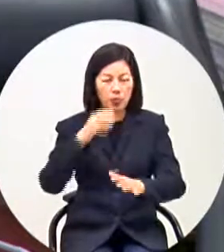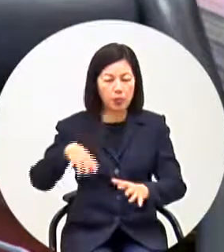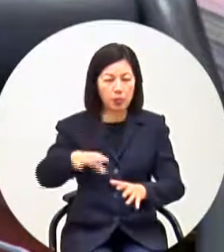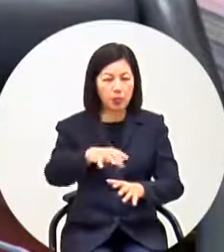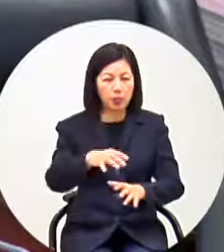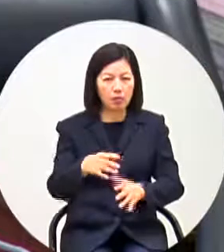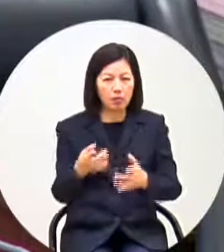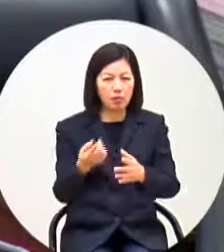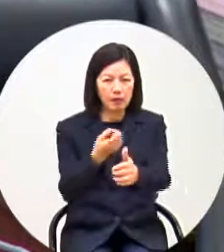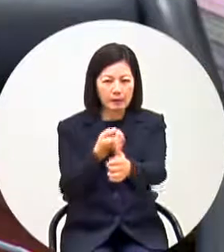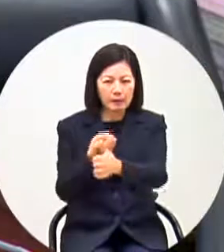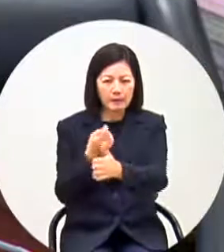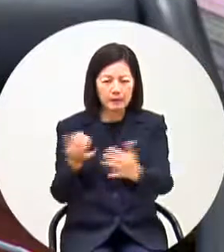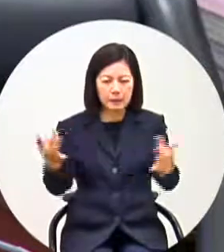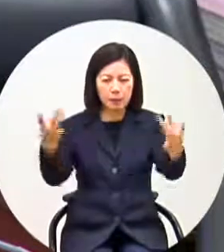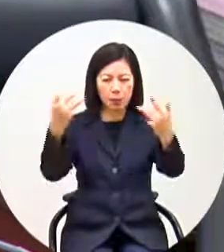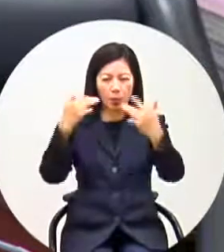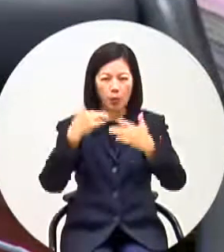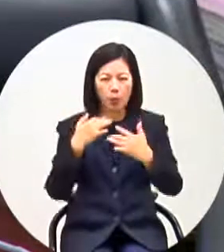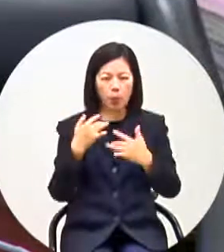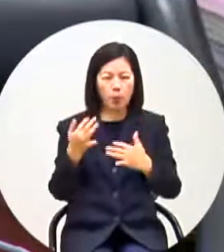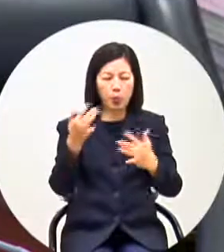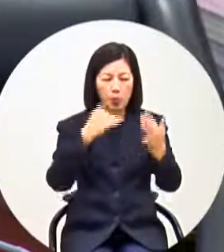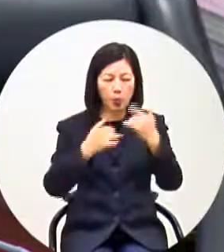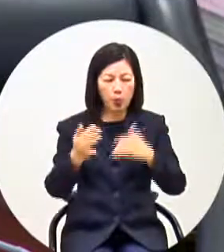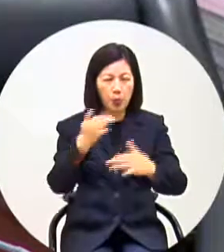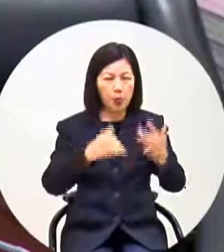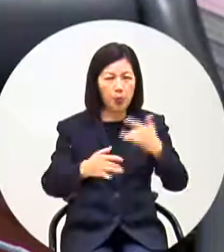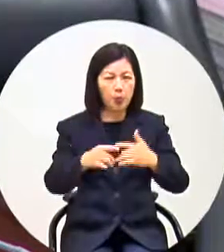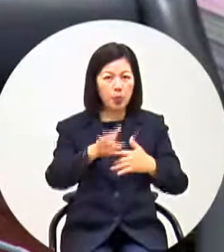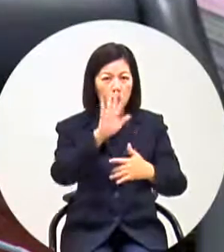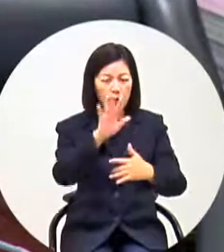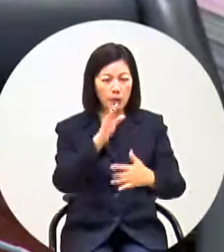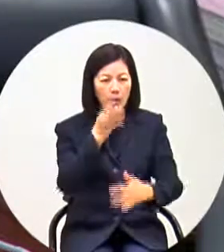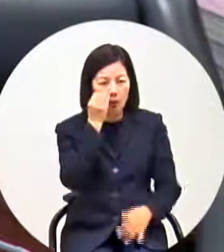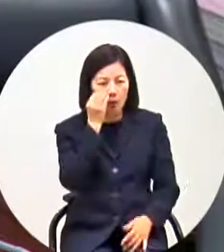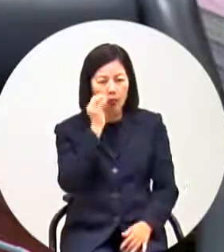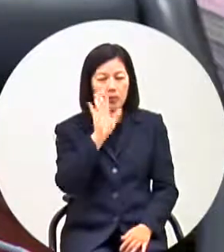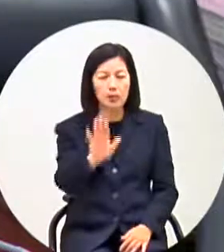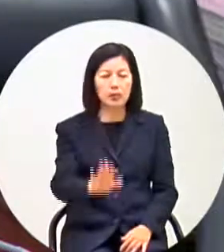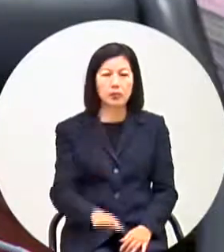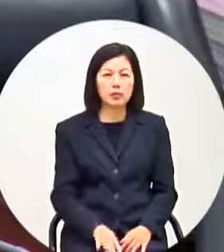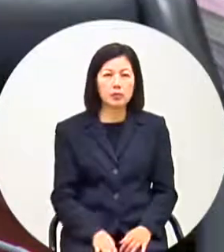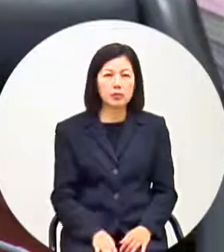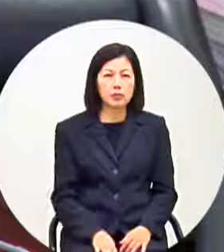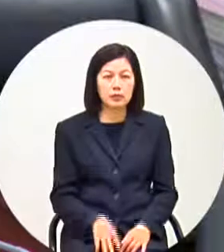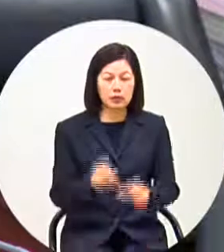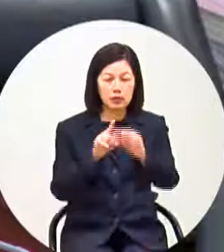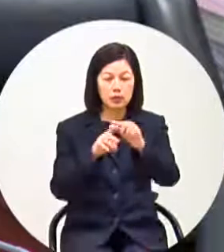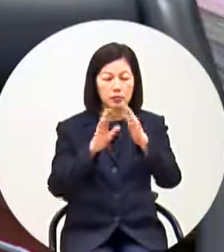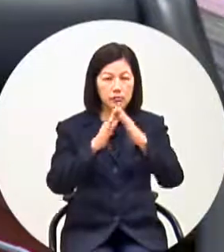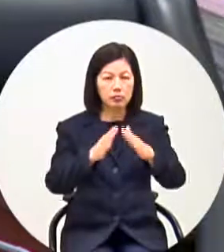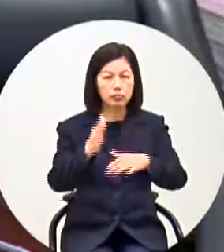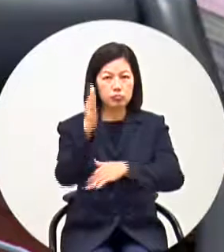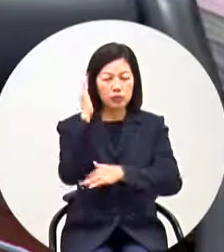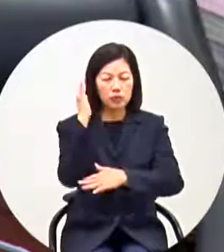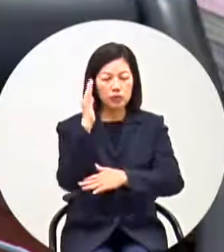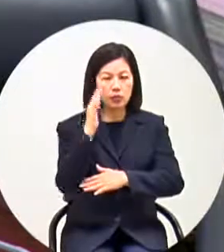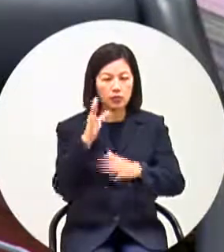造访哦。那从我们台中市政府的资料可以看到哦，它其实可以吸引每一